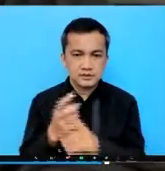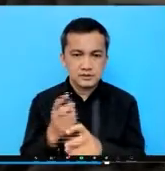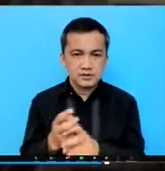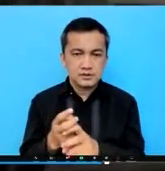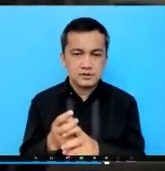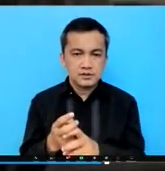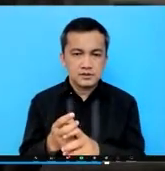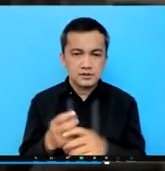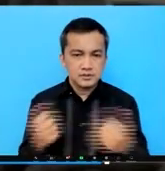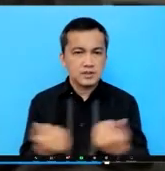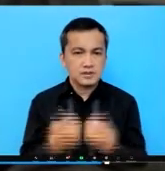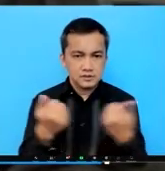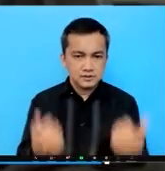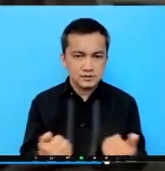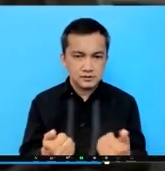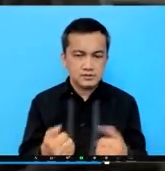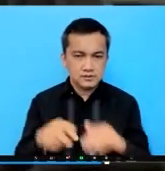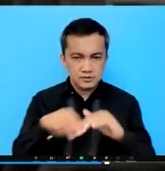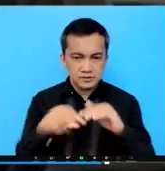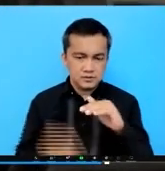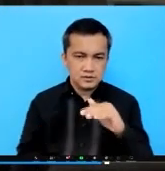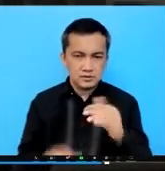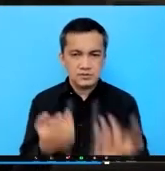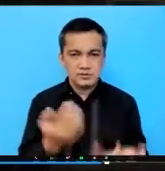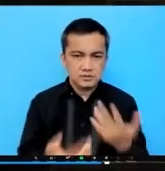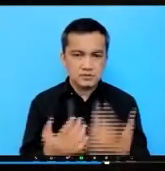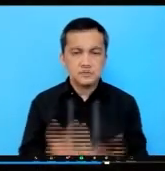mga naaksidente, mga nalunod, nasunog.